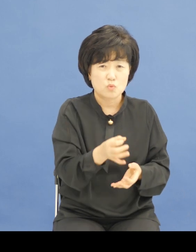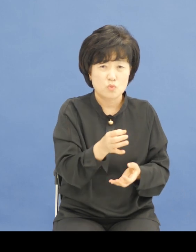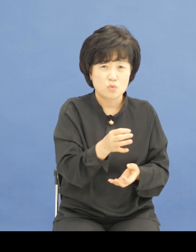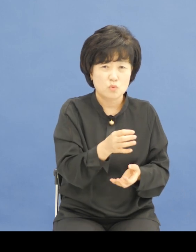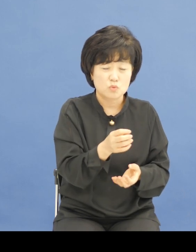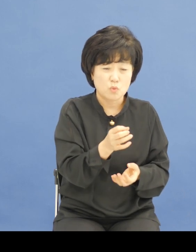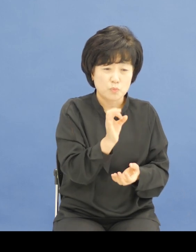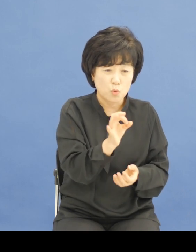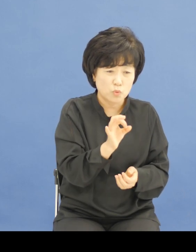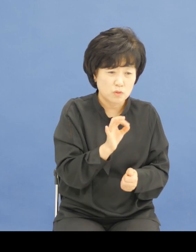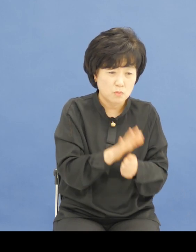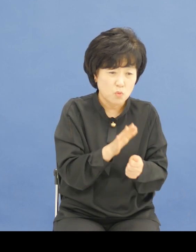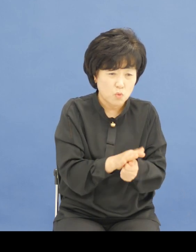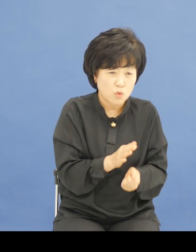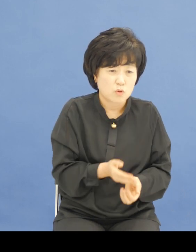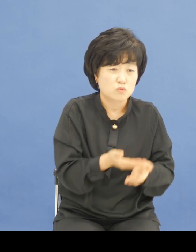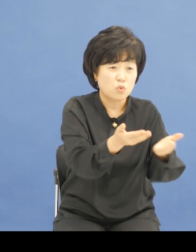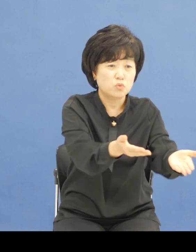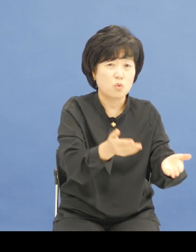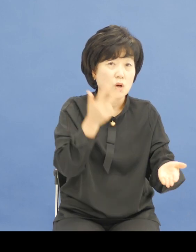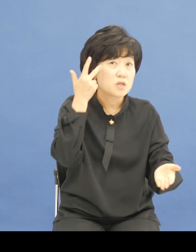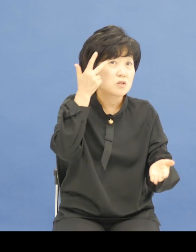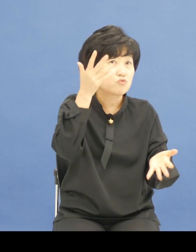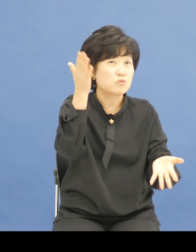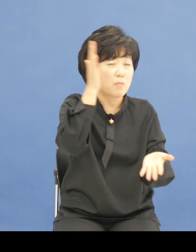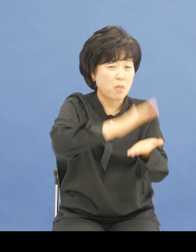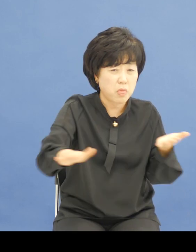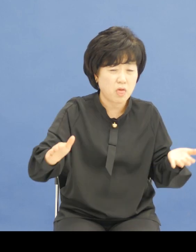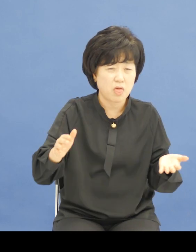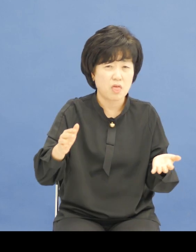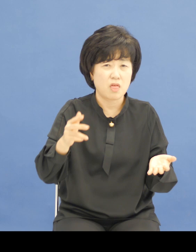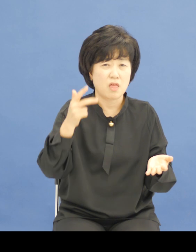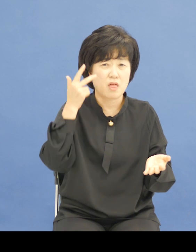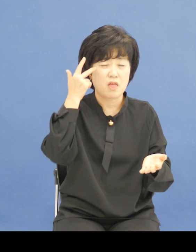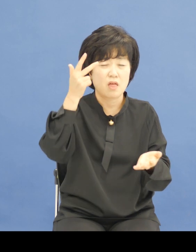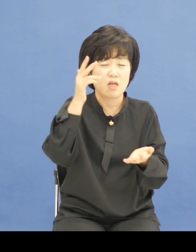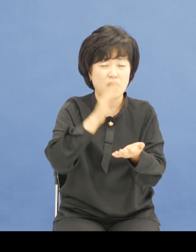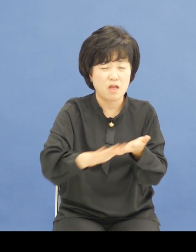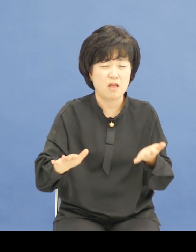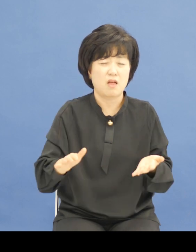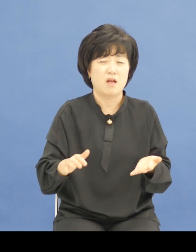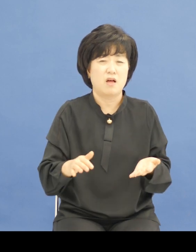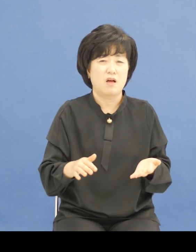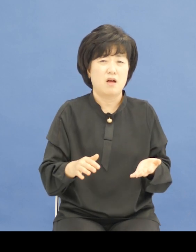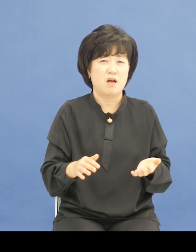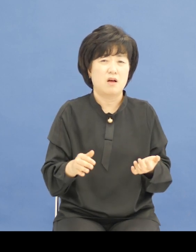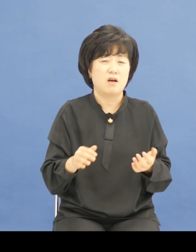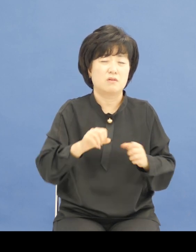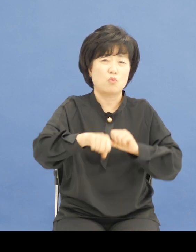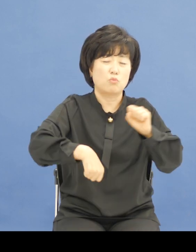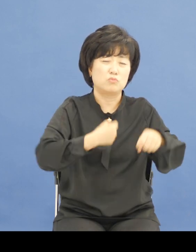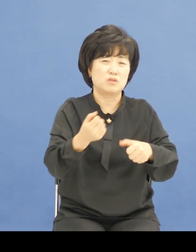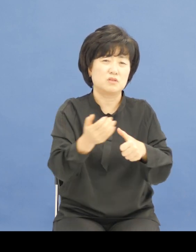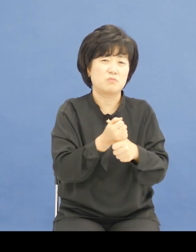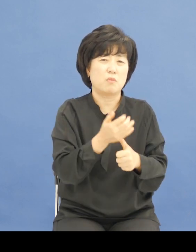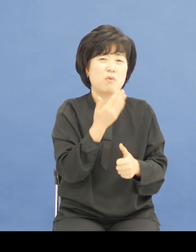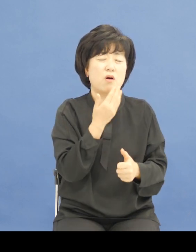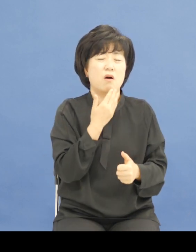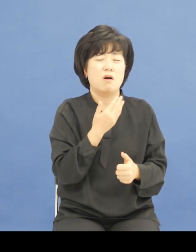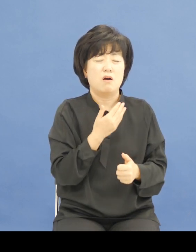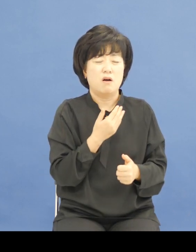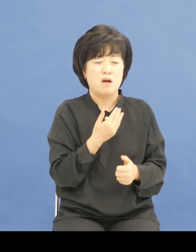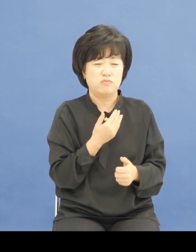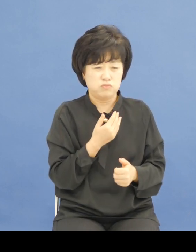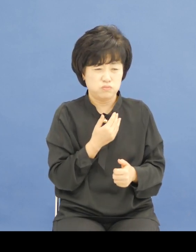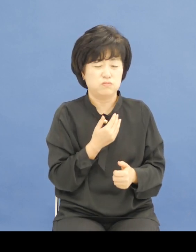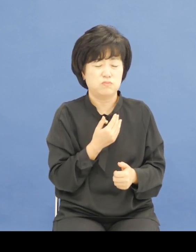한 일주일이면 떨어지니까 짐승 다 잡아먹었다. 그렇겠네요. 그래서 뭐 할 수 없다고 그렇게라도 일단은